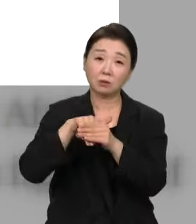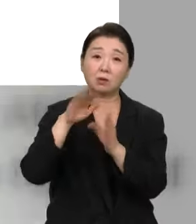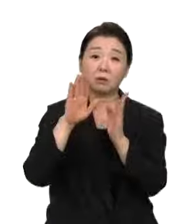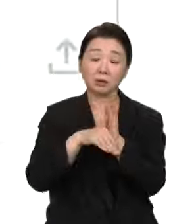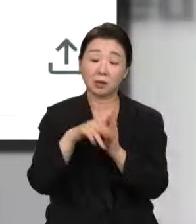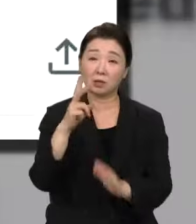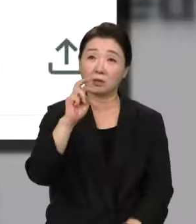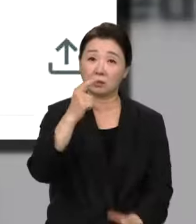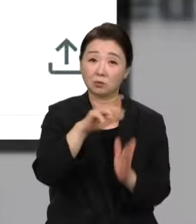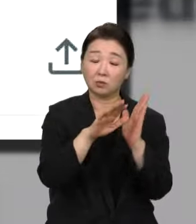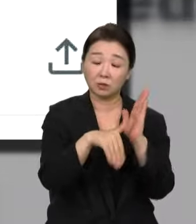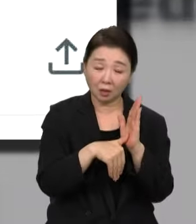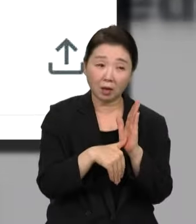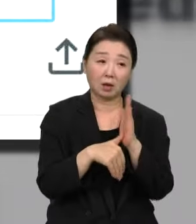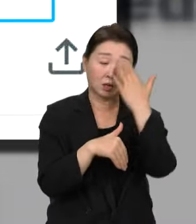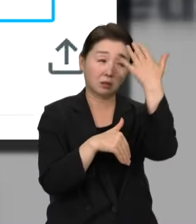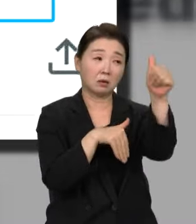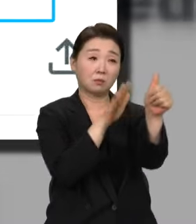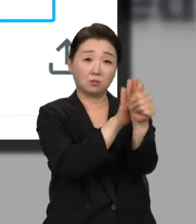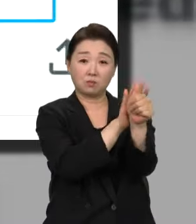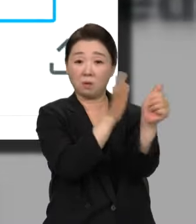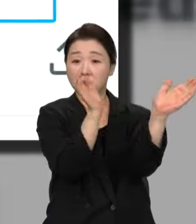2016년엔 트럼프에게